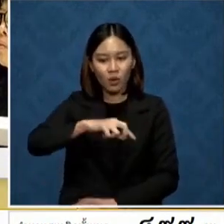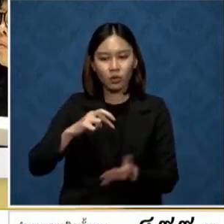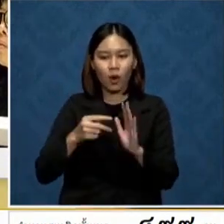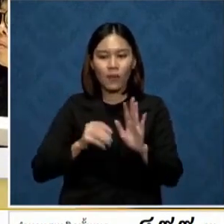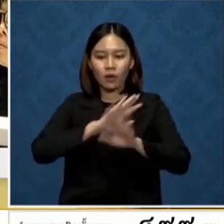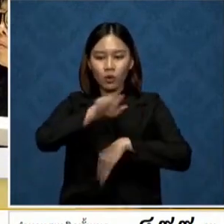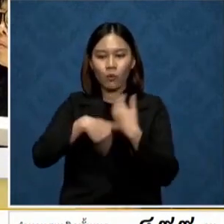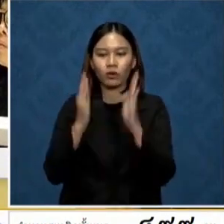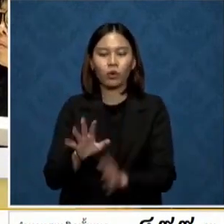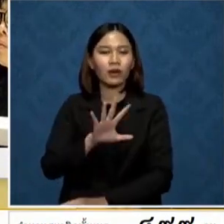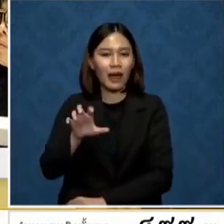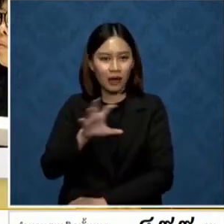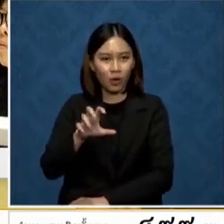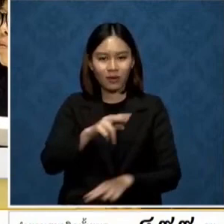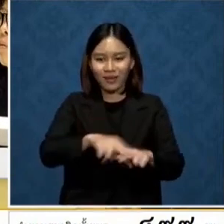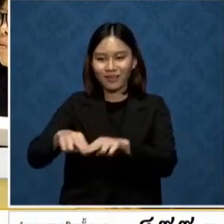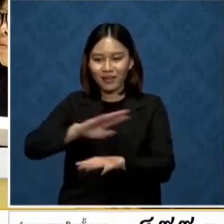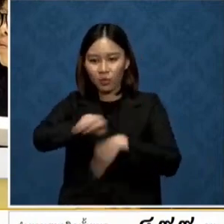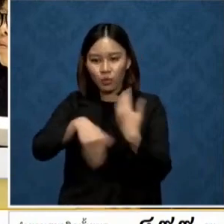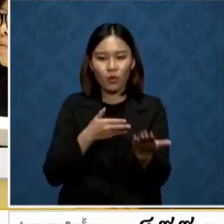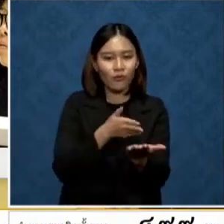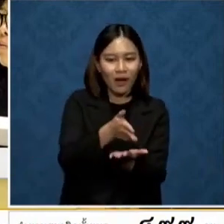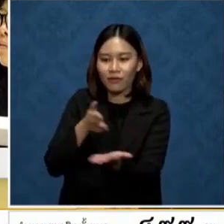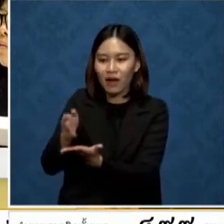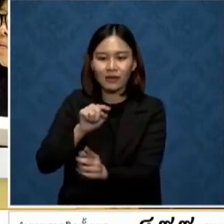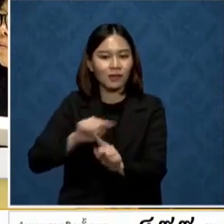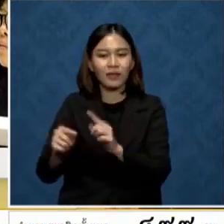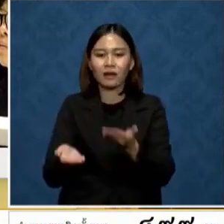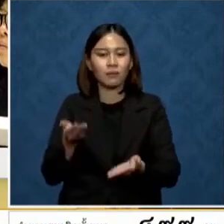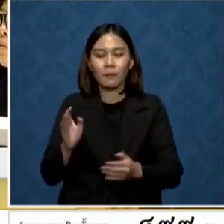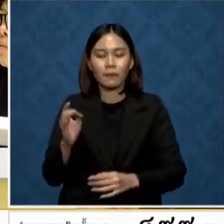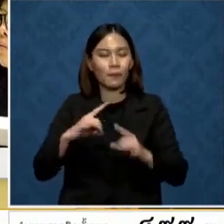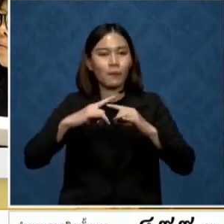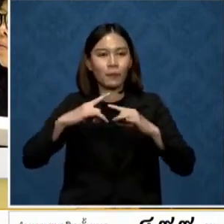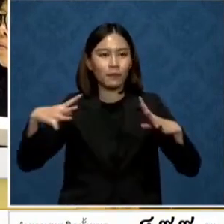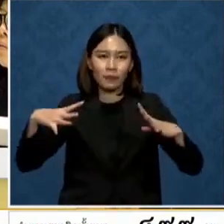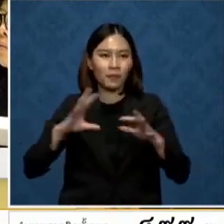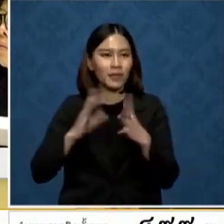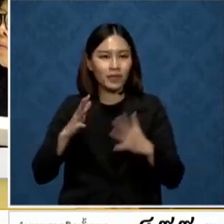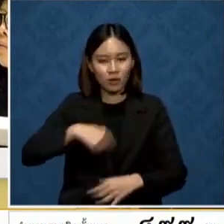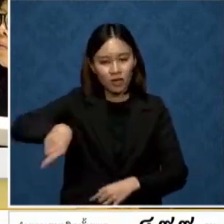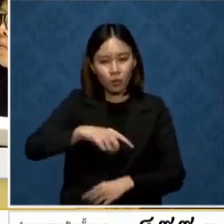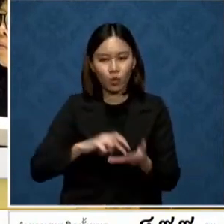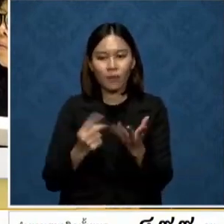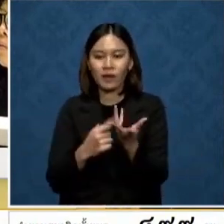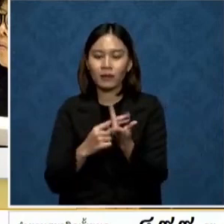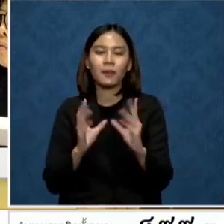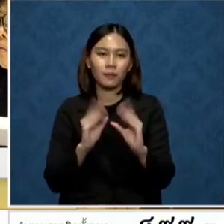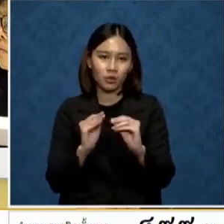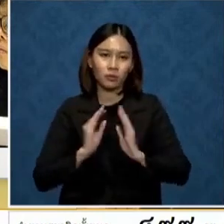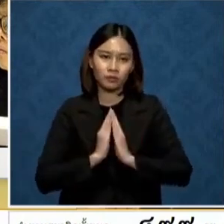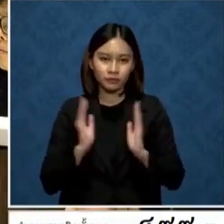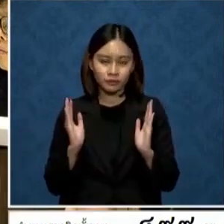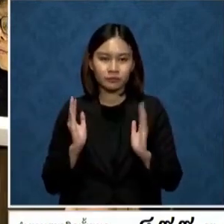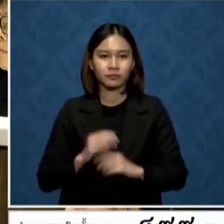5รคุณที่นั่งในนี้ค่ะไม่ได้หมายความว่าจะเป็นฝั่งไหนมาเยอะฝั่งไหนมาน้อยไม่ถูกค่ะนั่งอยู่ในนี้ทุกคนคือองค์ประชุมของท่านประธานขอบพระคุณ